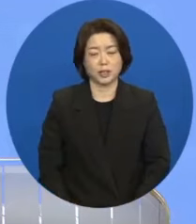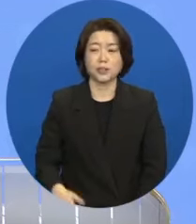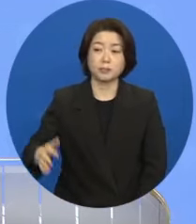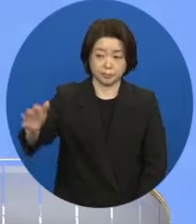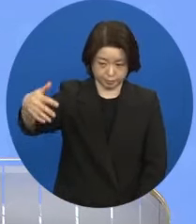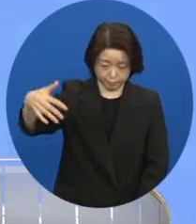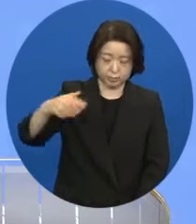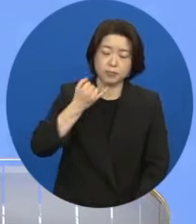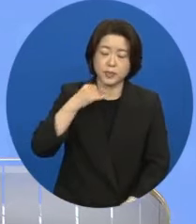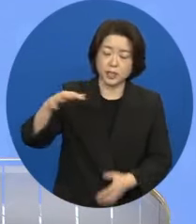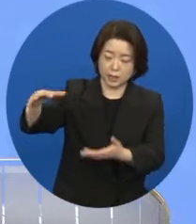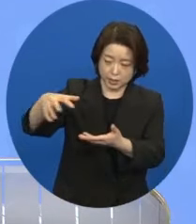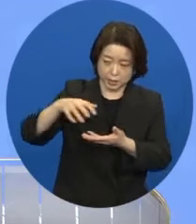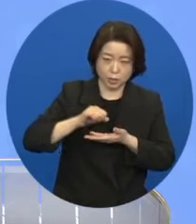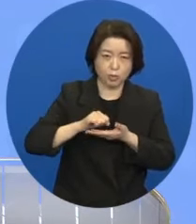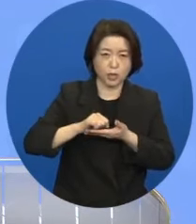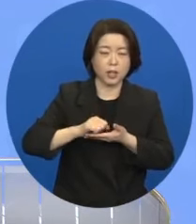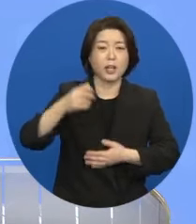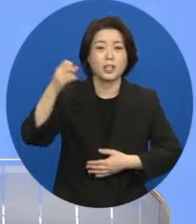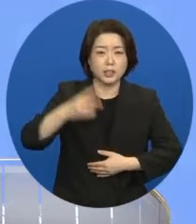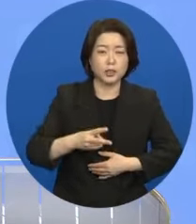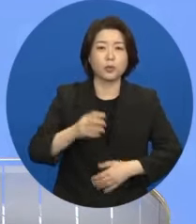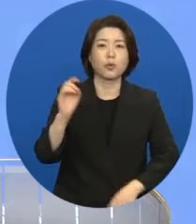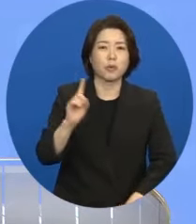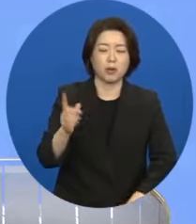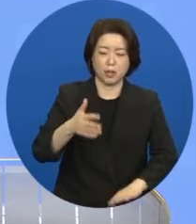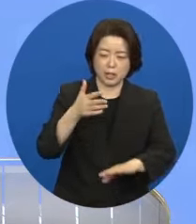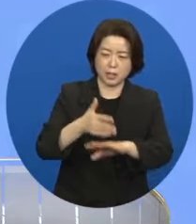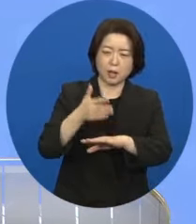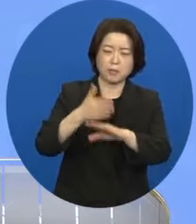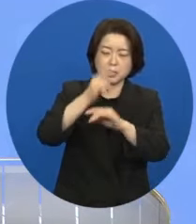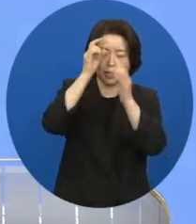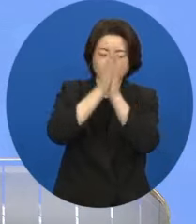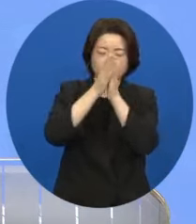가져와라 그리고 하신게 감사